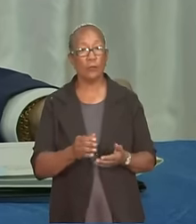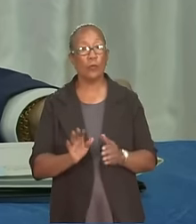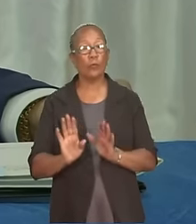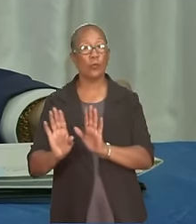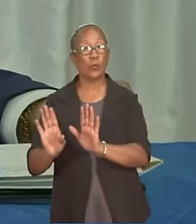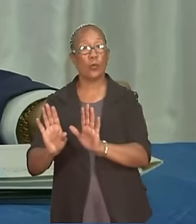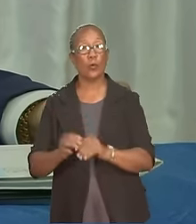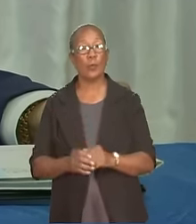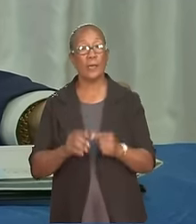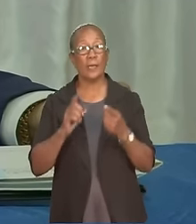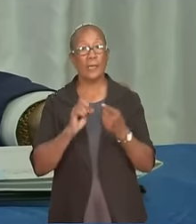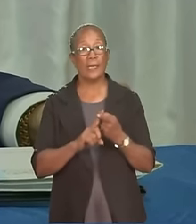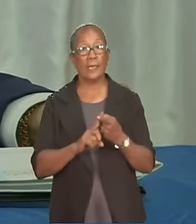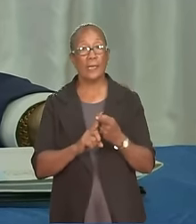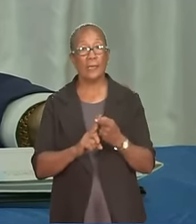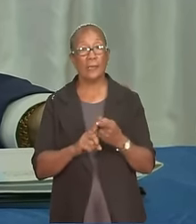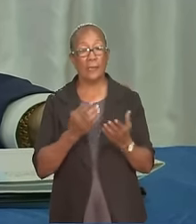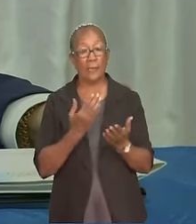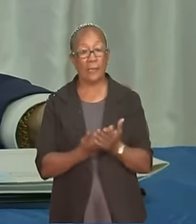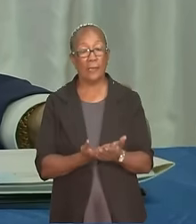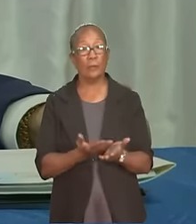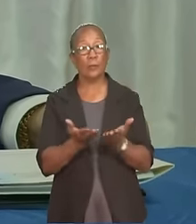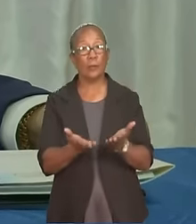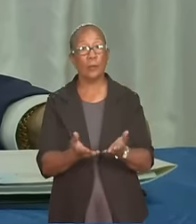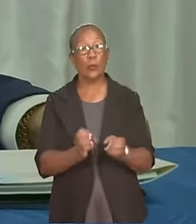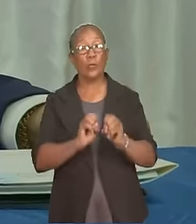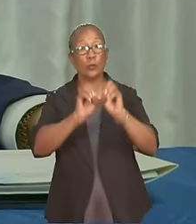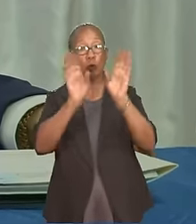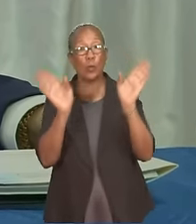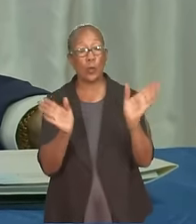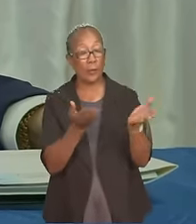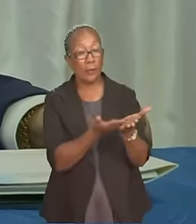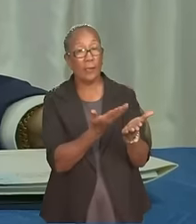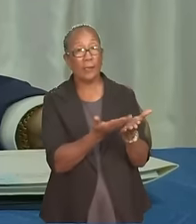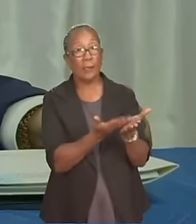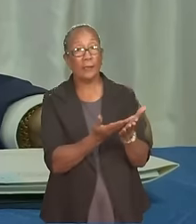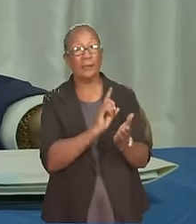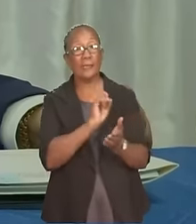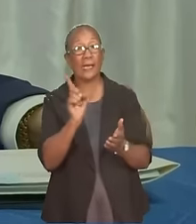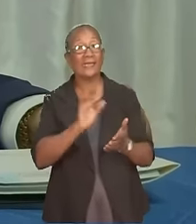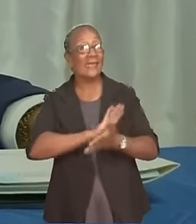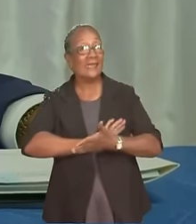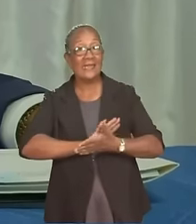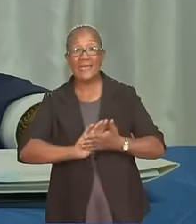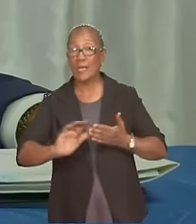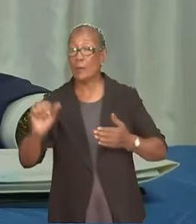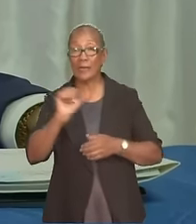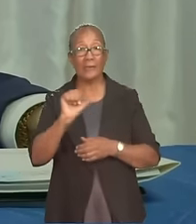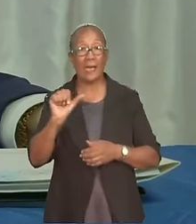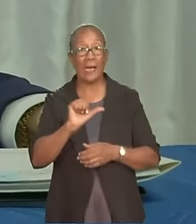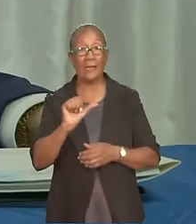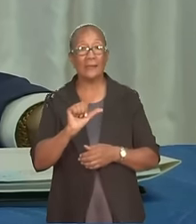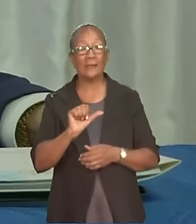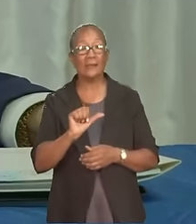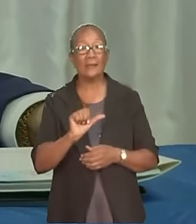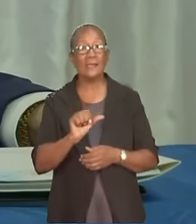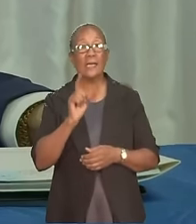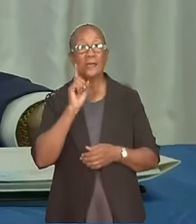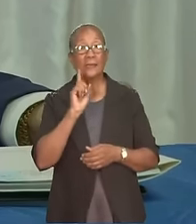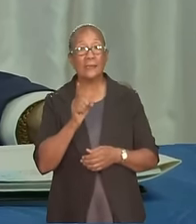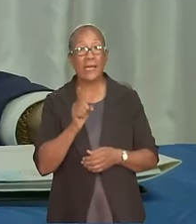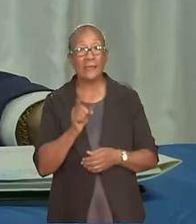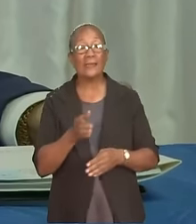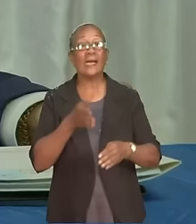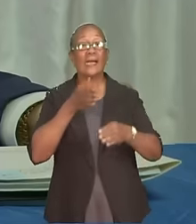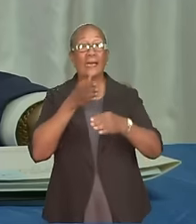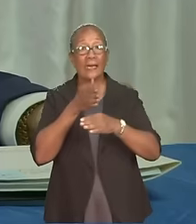een beschikking waarin duidelijk is aangegeven dat niemand anders dan de